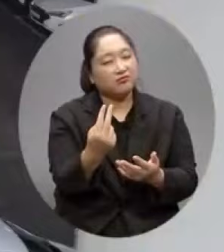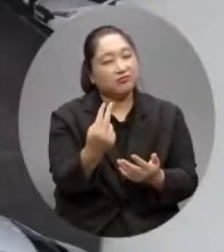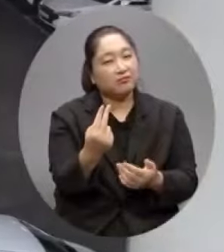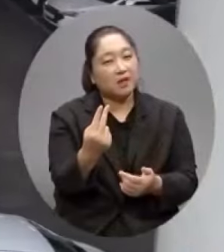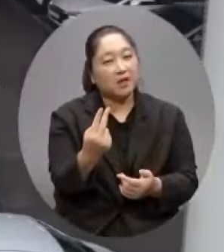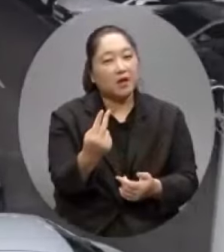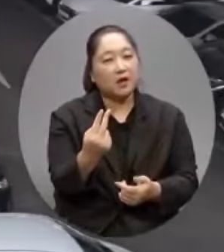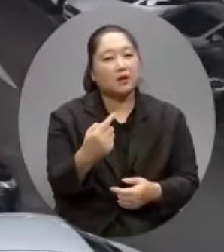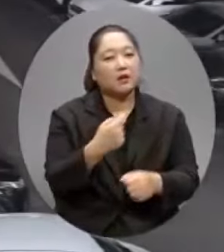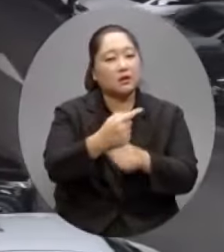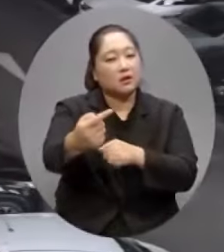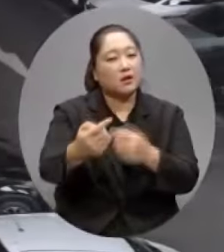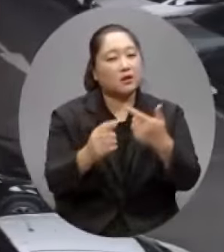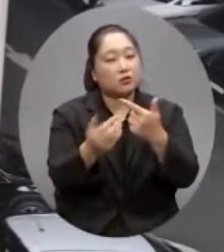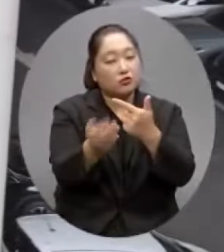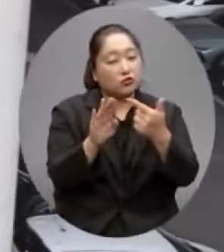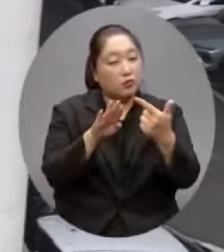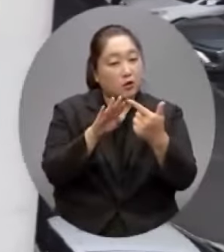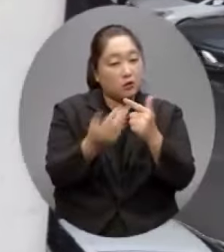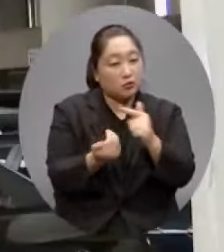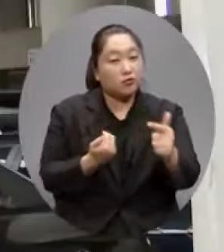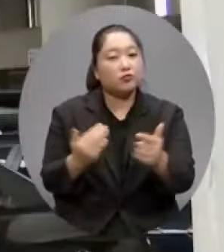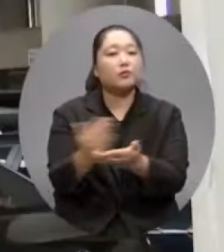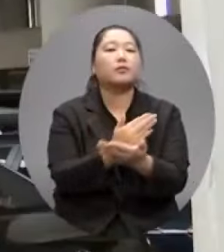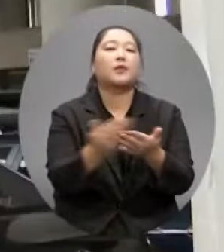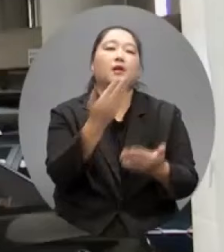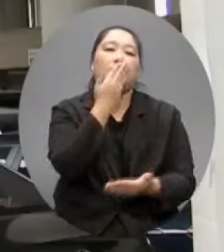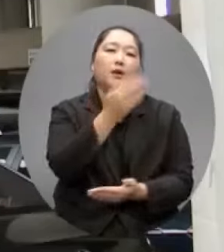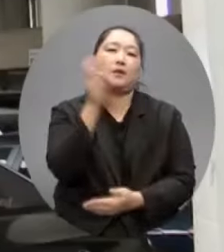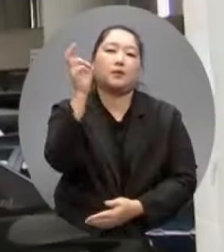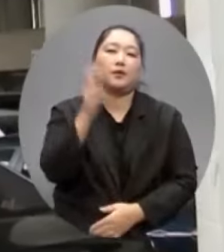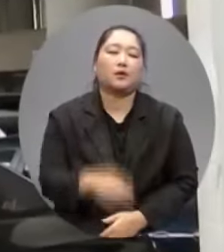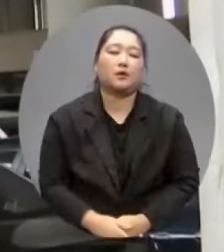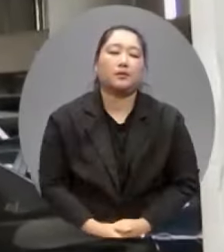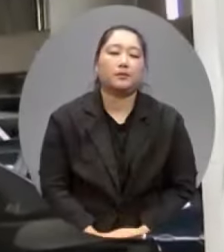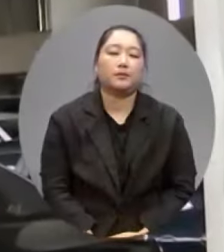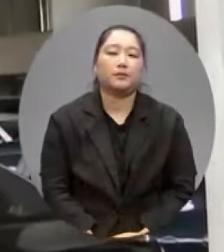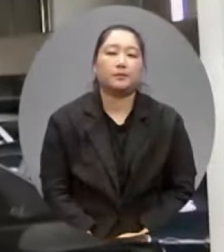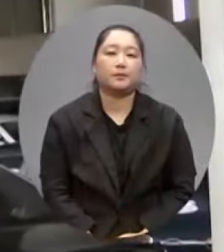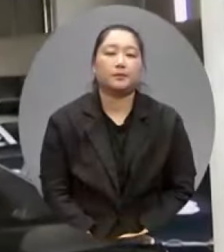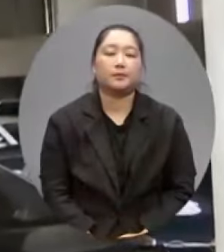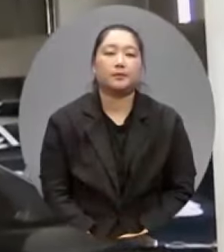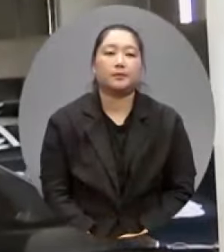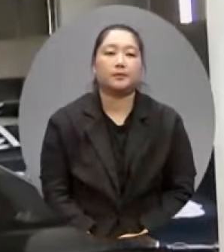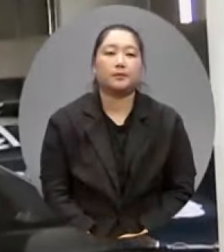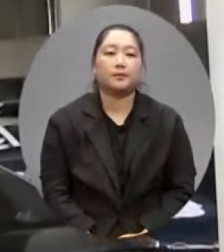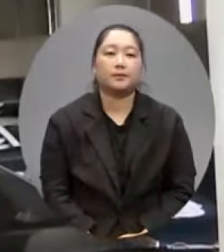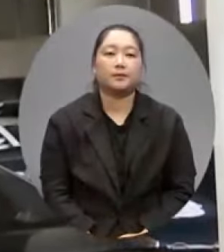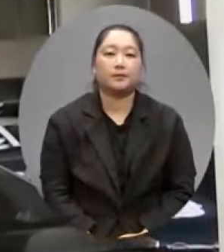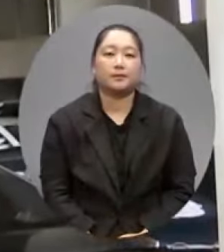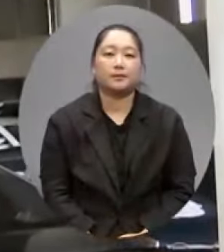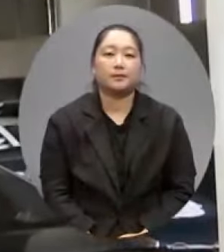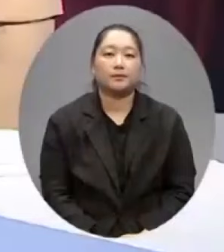남길지는 내년 상반기면 판가름 날 전망입니다. MBC 뉴스 정재영입니다.